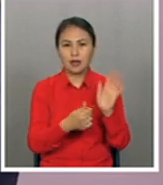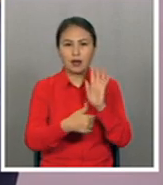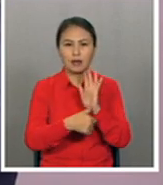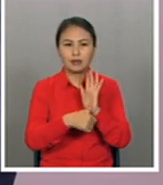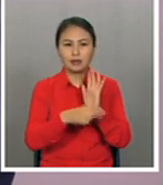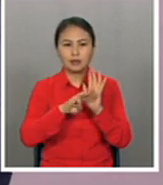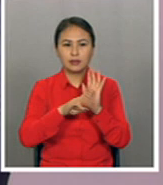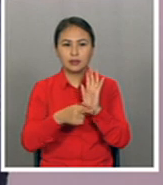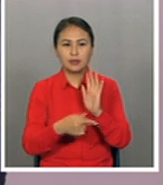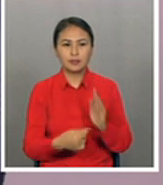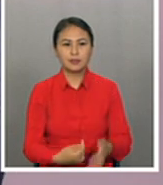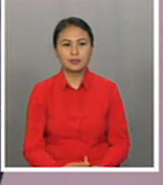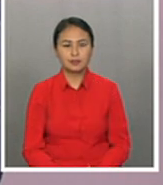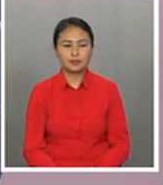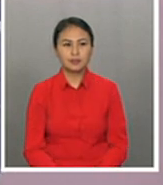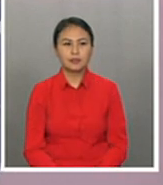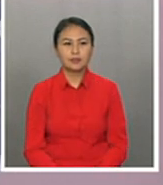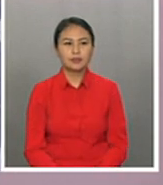теңге.